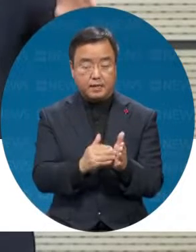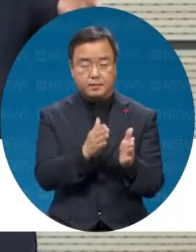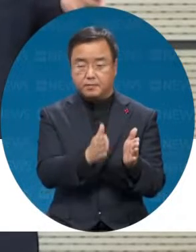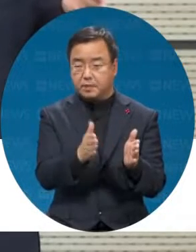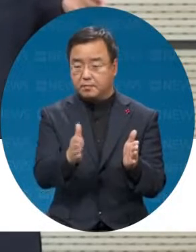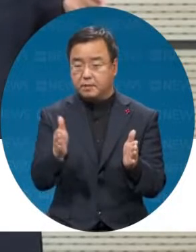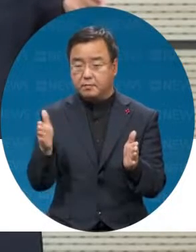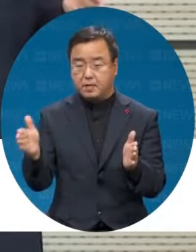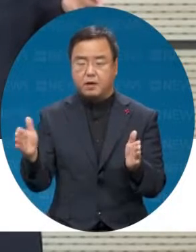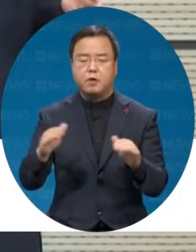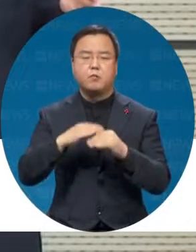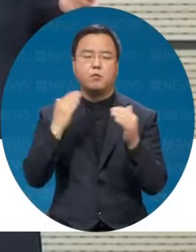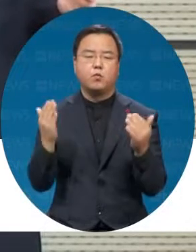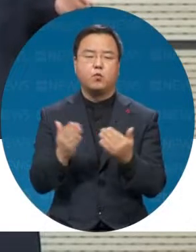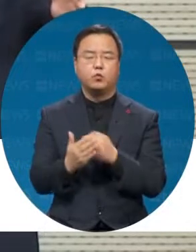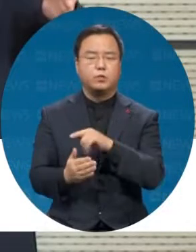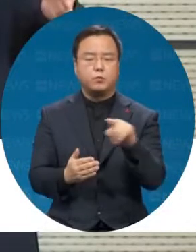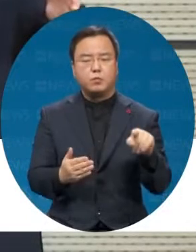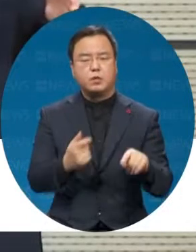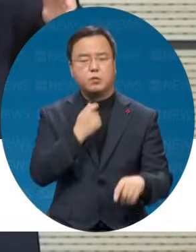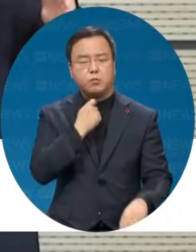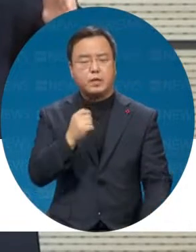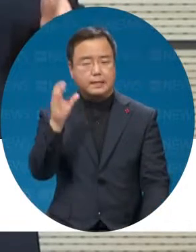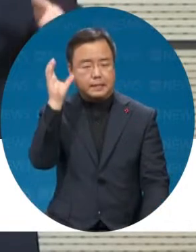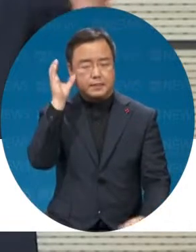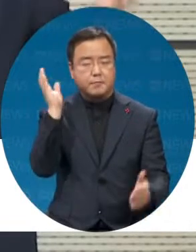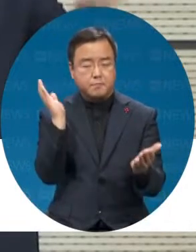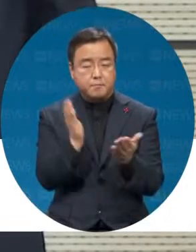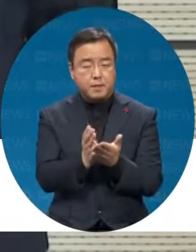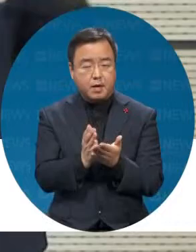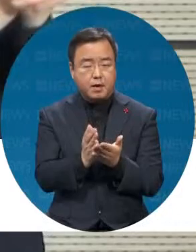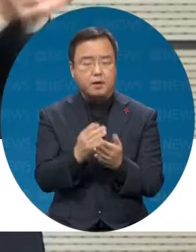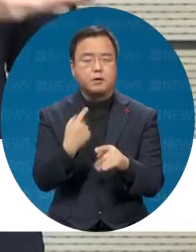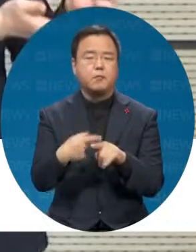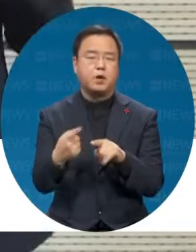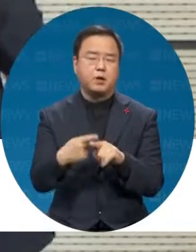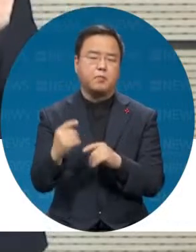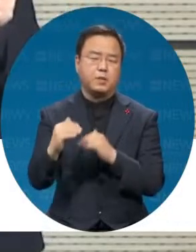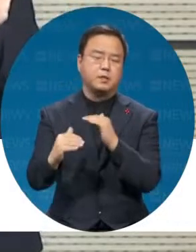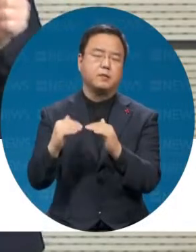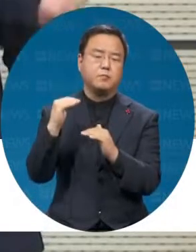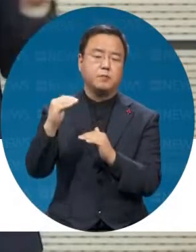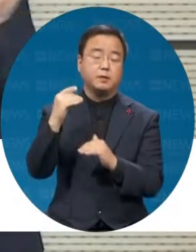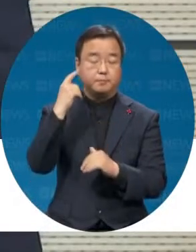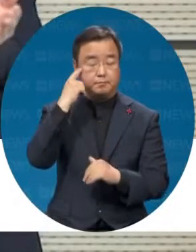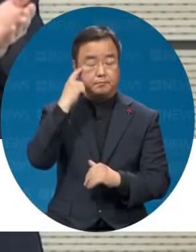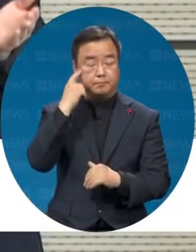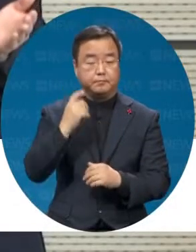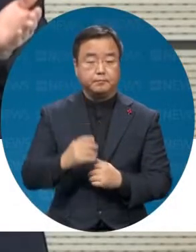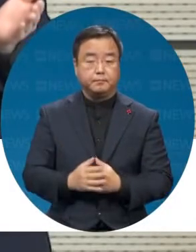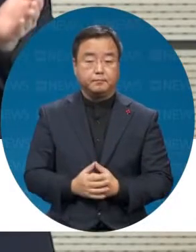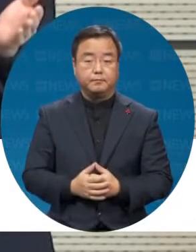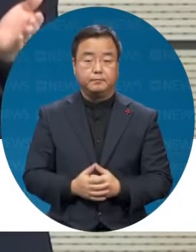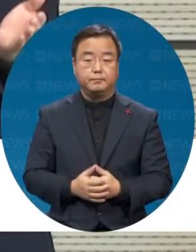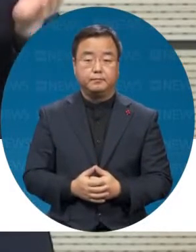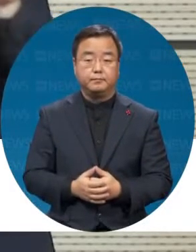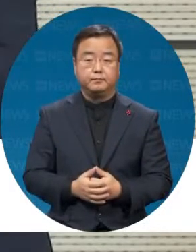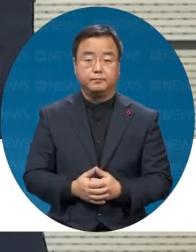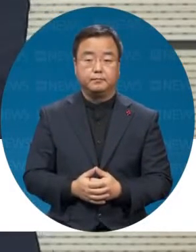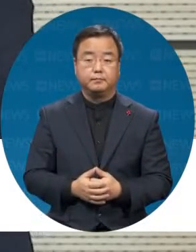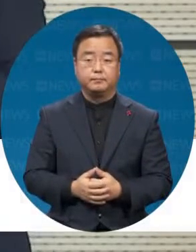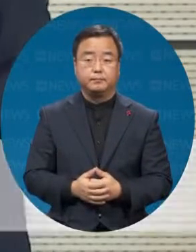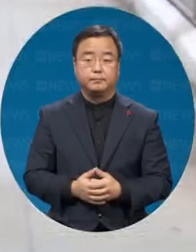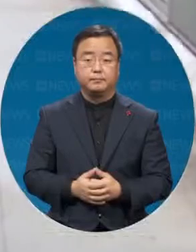이분들의 요구나 기대 수준이 철저히 반영되었는지 평가하는 절차도 분명히 이제 마련되어 있다는 말씀 다시